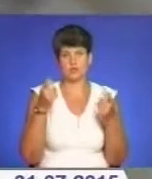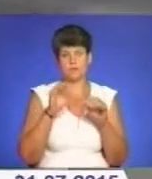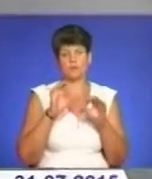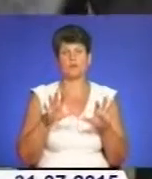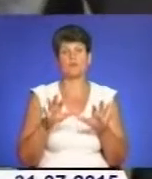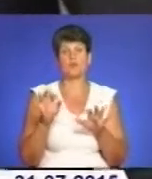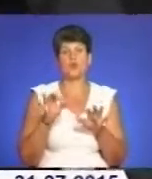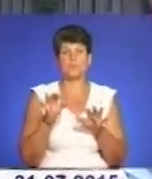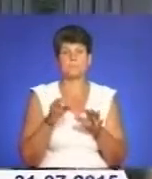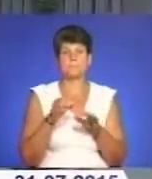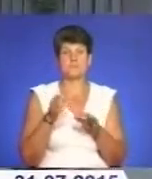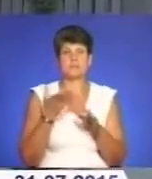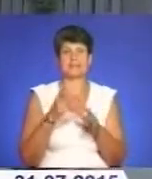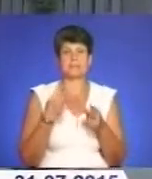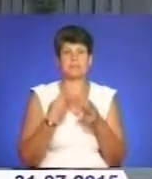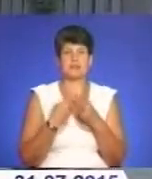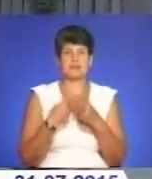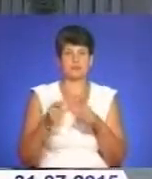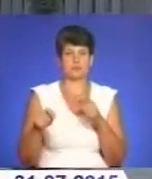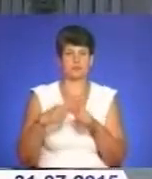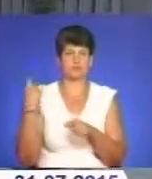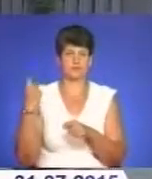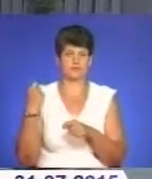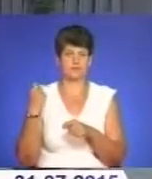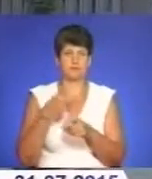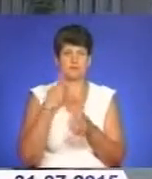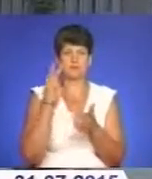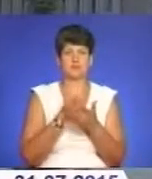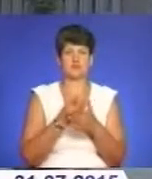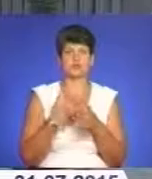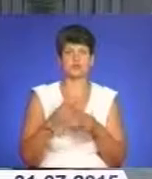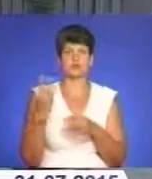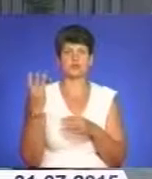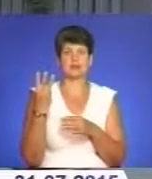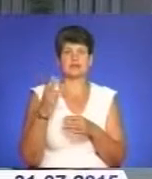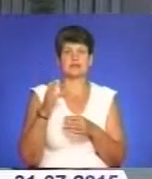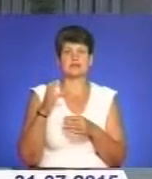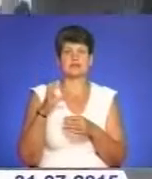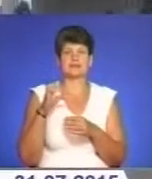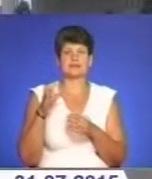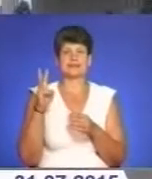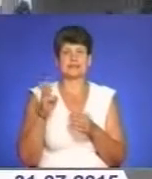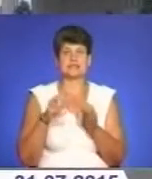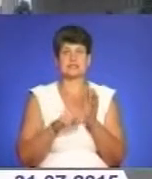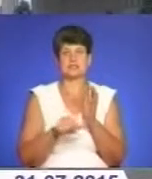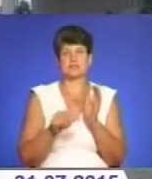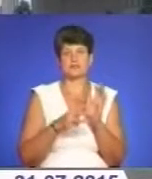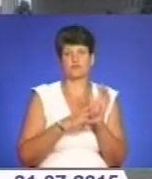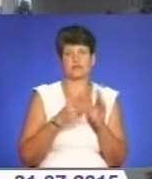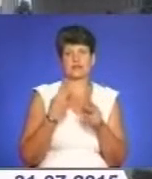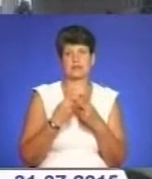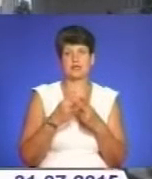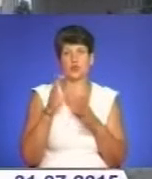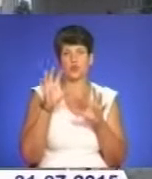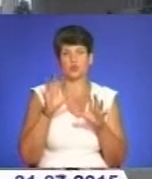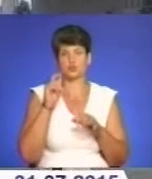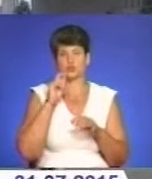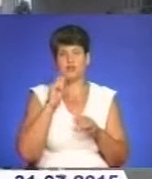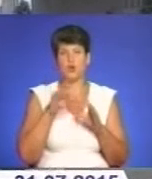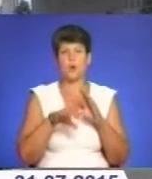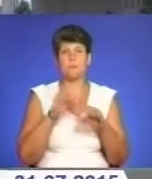про підозру у вчиненні кримінального правопорушення, передбаченого частиною 3 статті 368 Кримінального кодексу України та